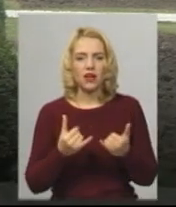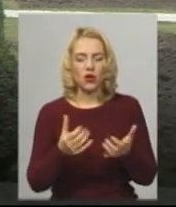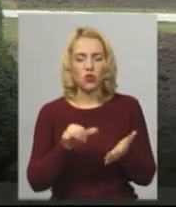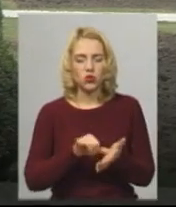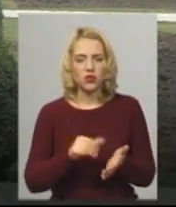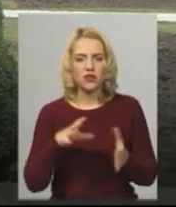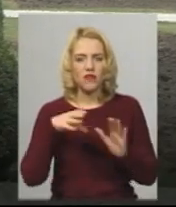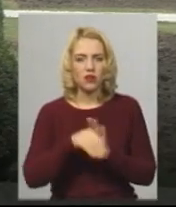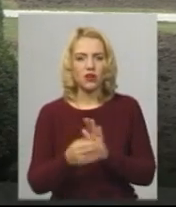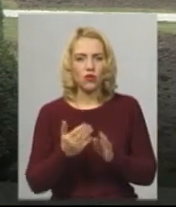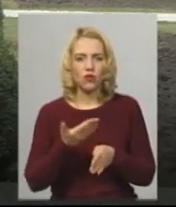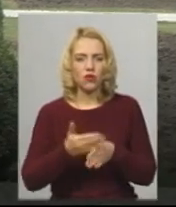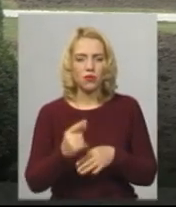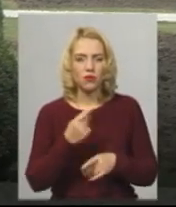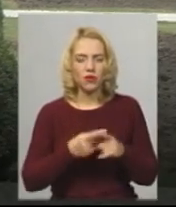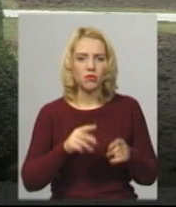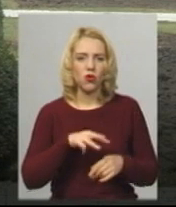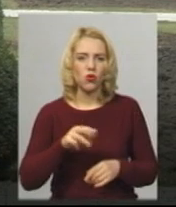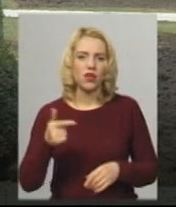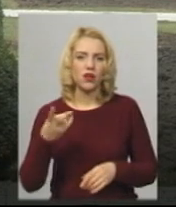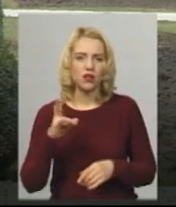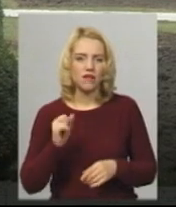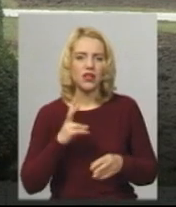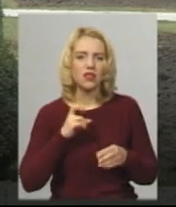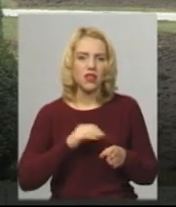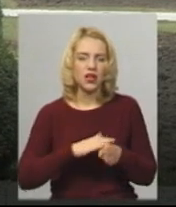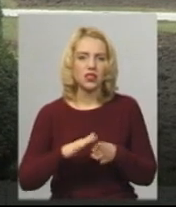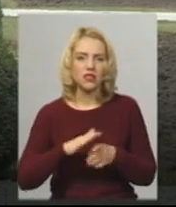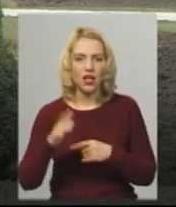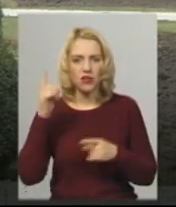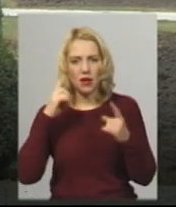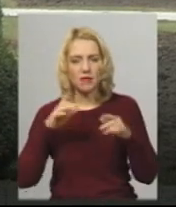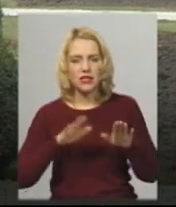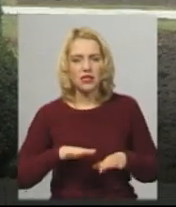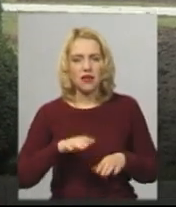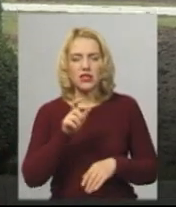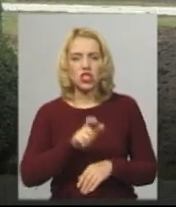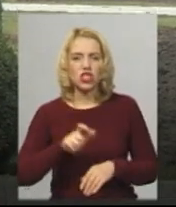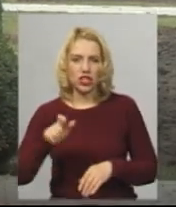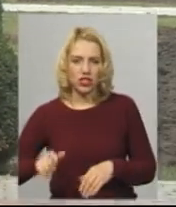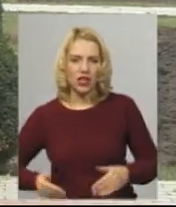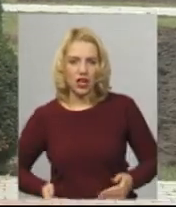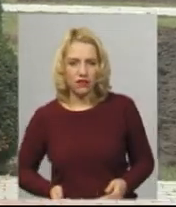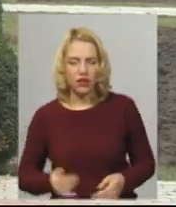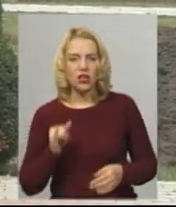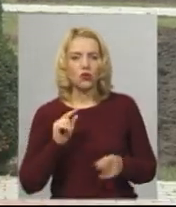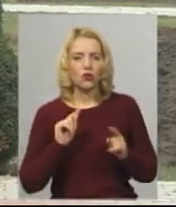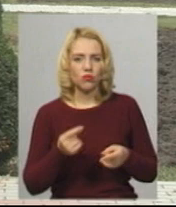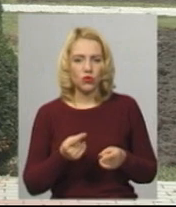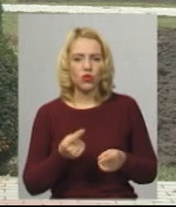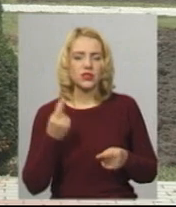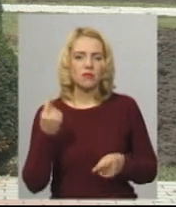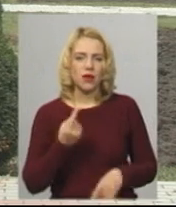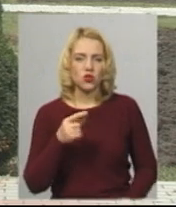якої виділила 500 000 гривень на реалізацію ідей місцевих жителів. Тому зараз, з